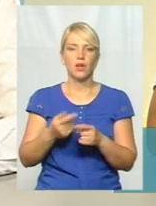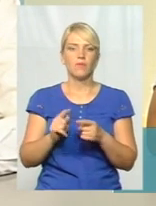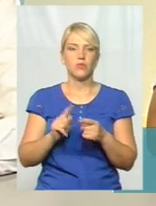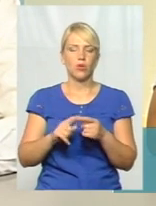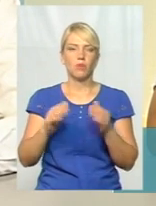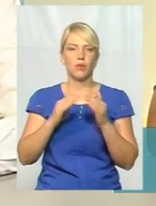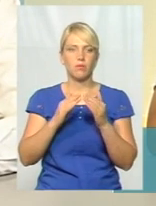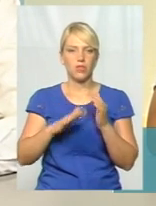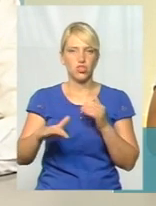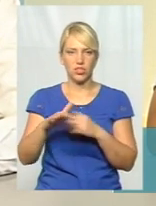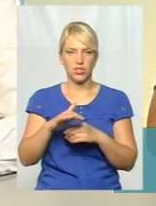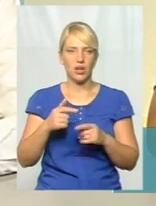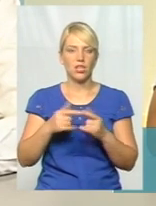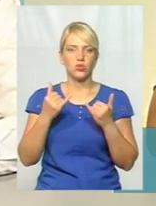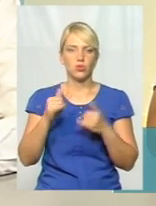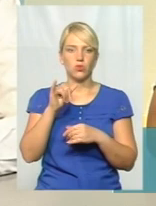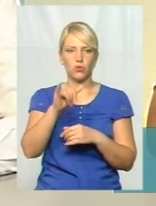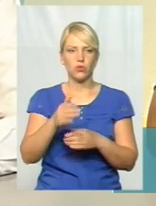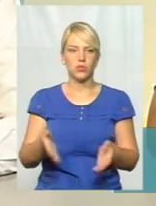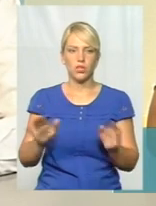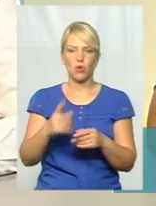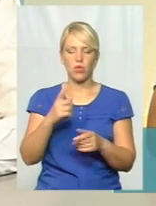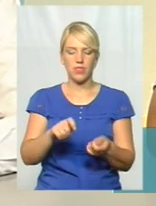нього залишилась одна плита, дві